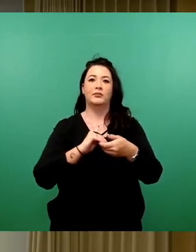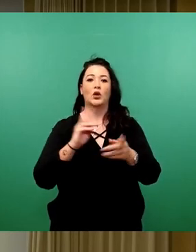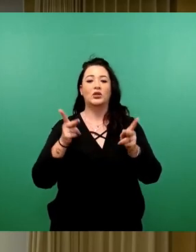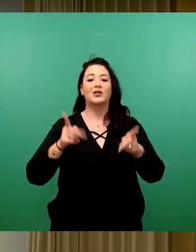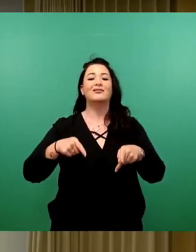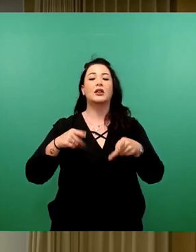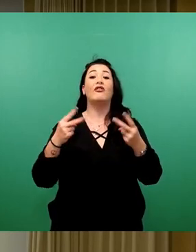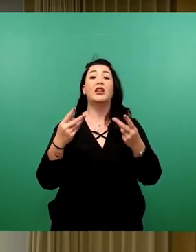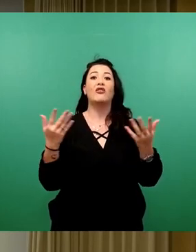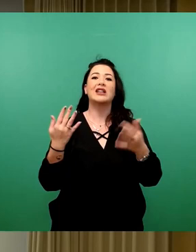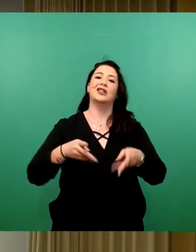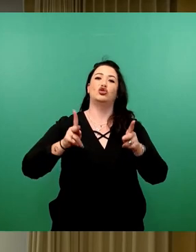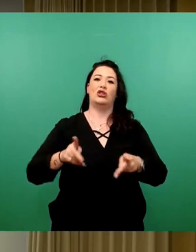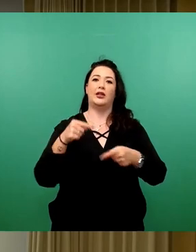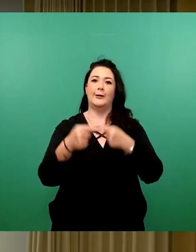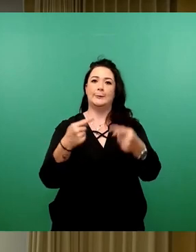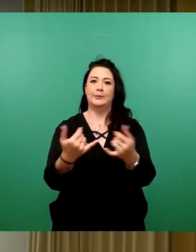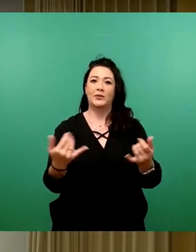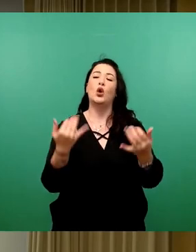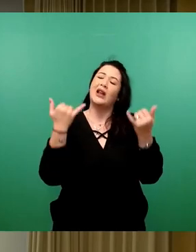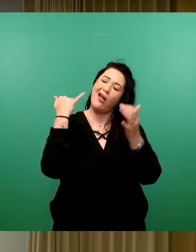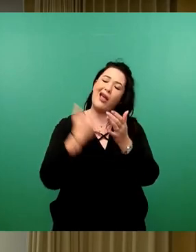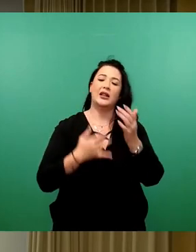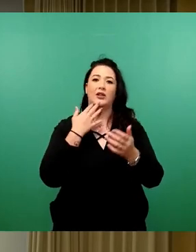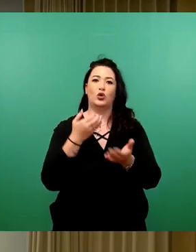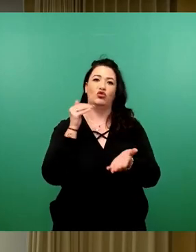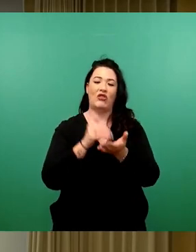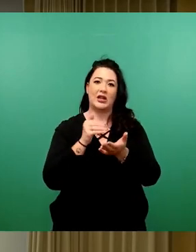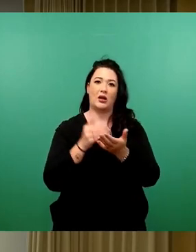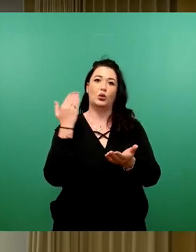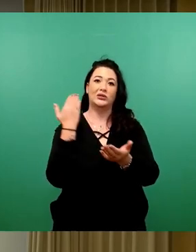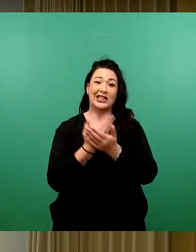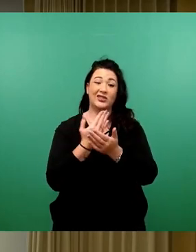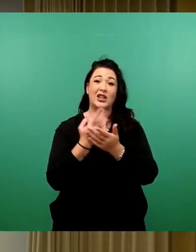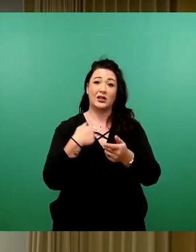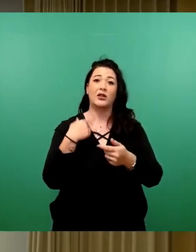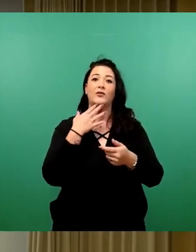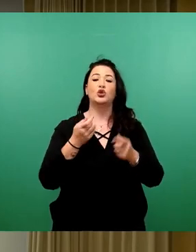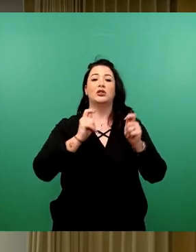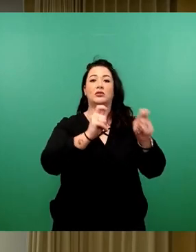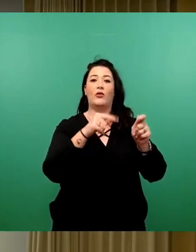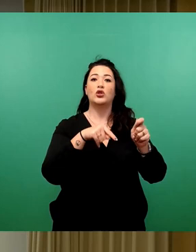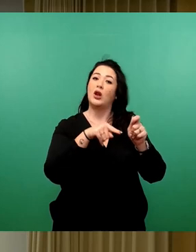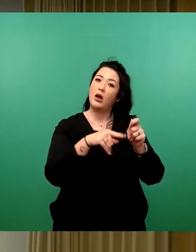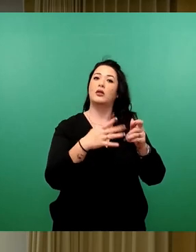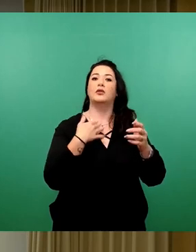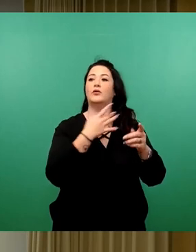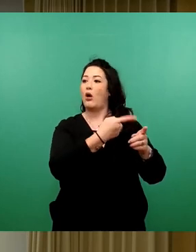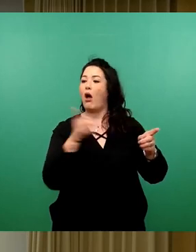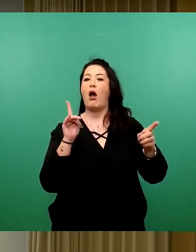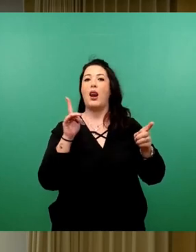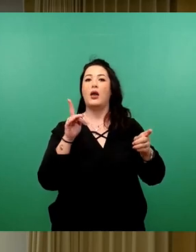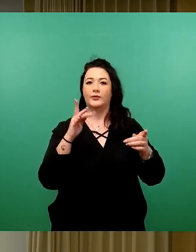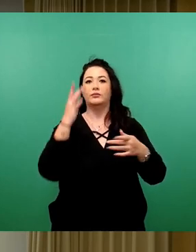hier endlich weitergehen kann. Und ich werbe darum, dass wir dem Vorschlag, so wie er jetzt vom Oberbürgermeister vorliegt, alle gemeinsam zustimmen. Danke.